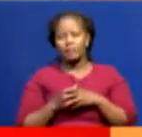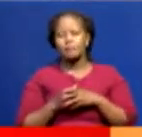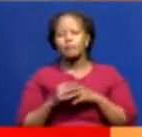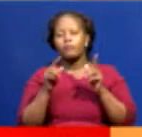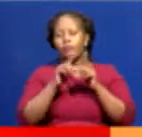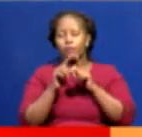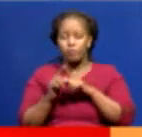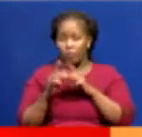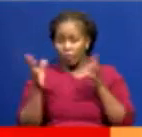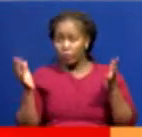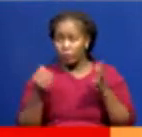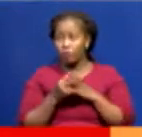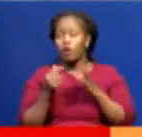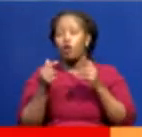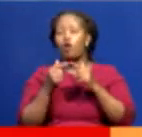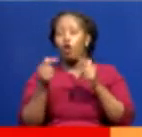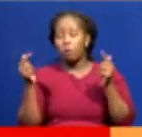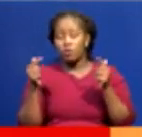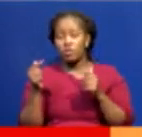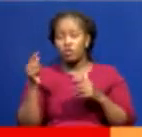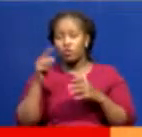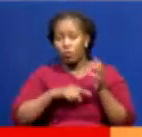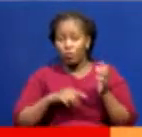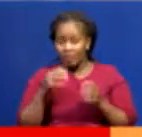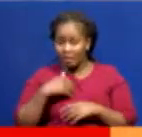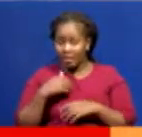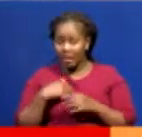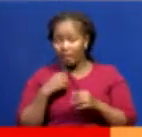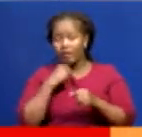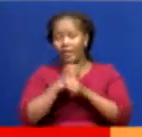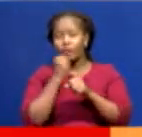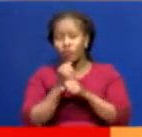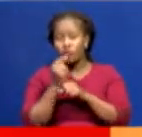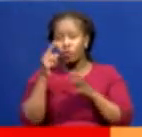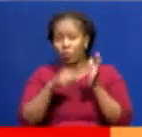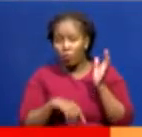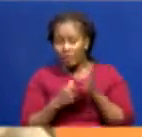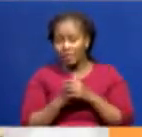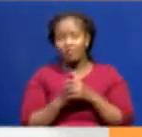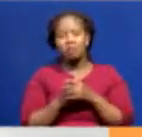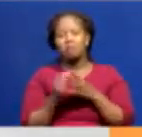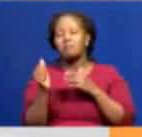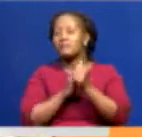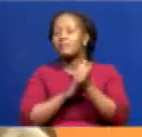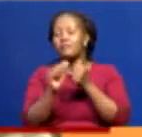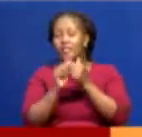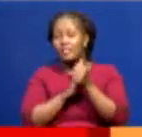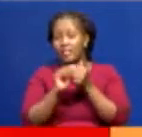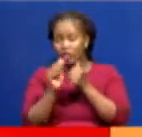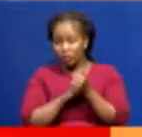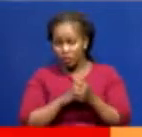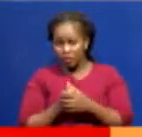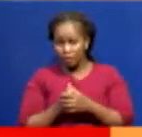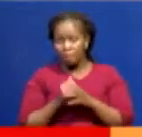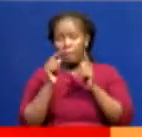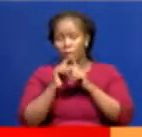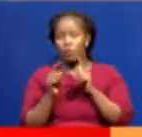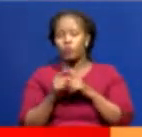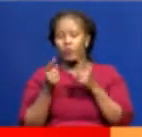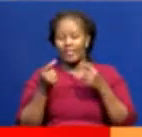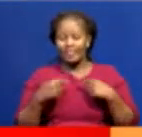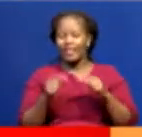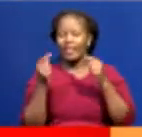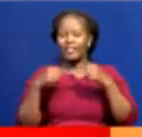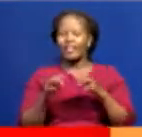yale ambaye upinzani wanaye ni uharibifu wa uchumi, na wao wanajaribu kumsukuma